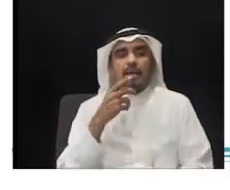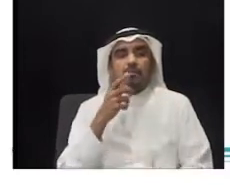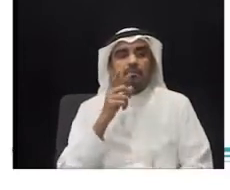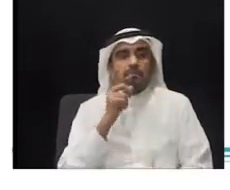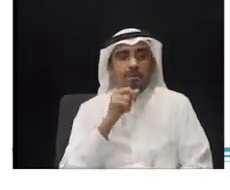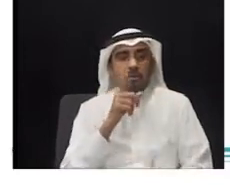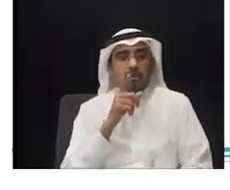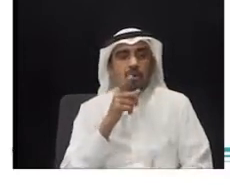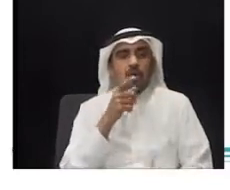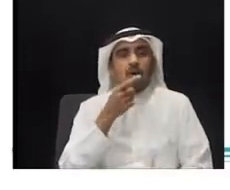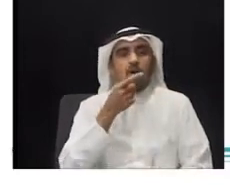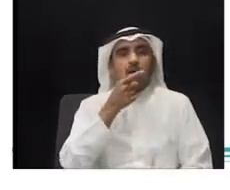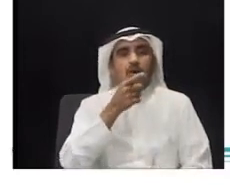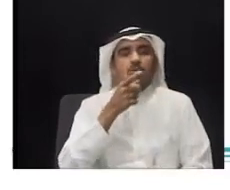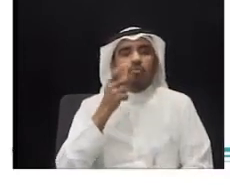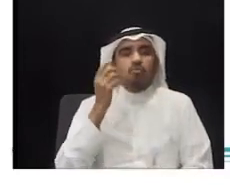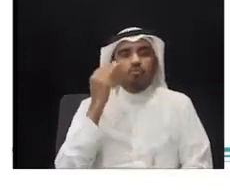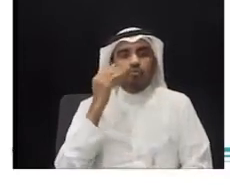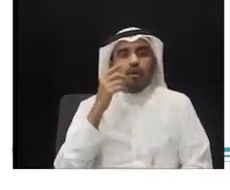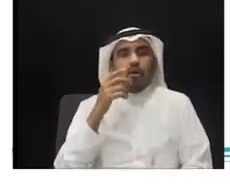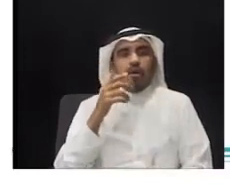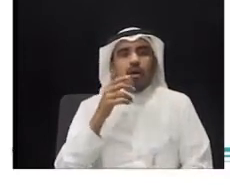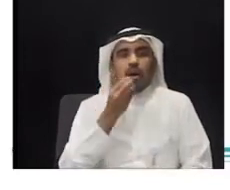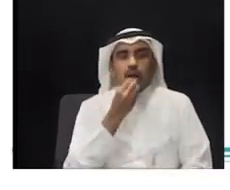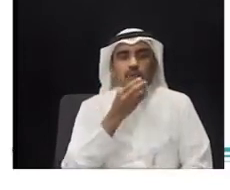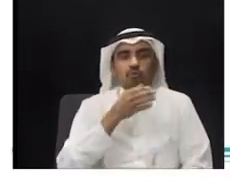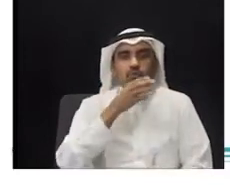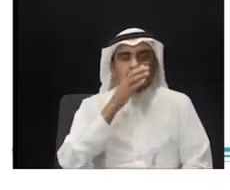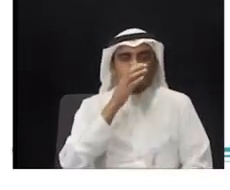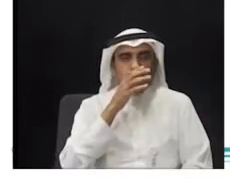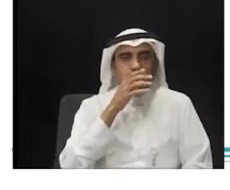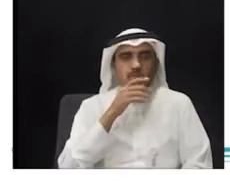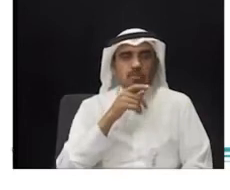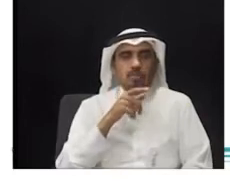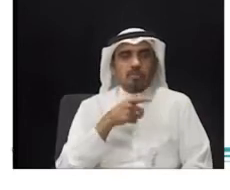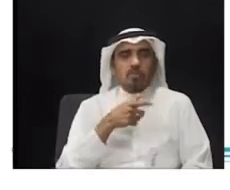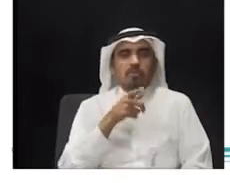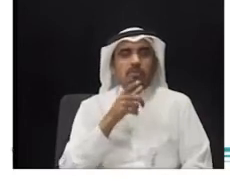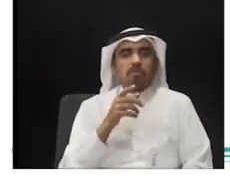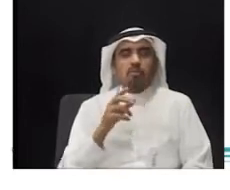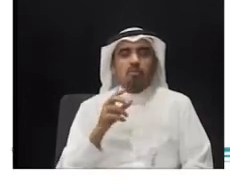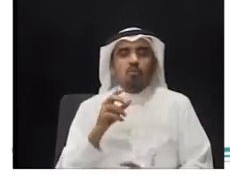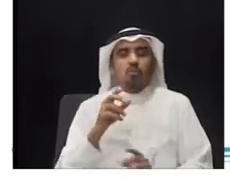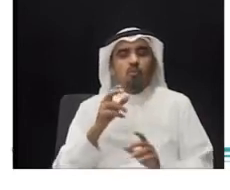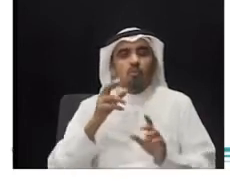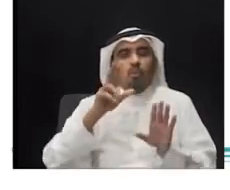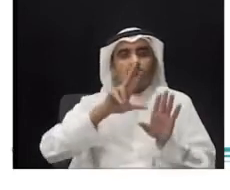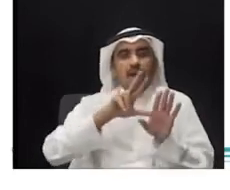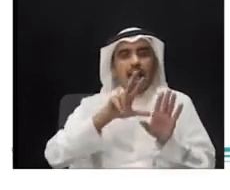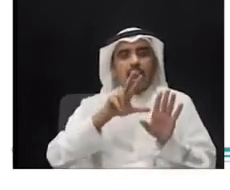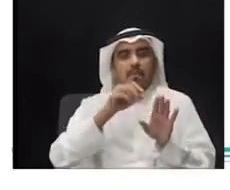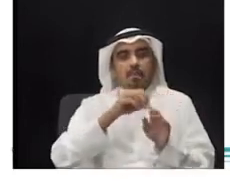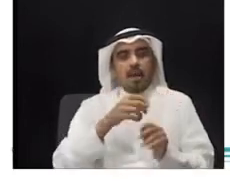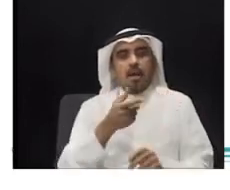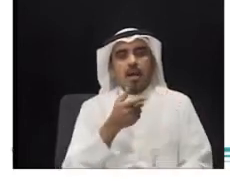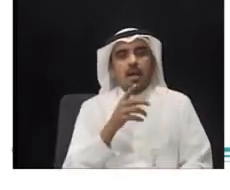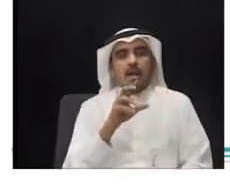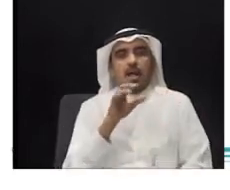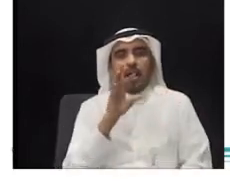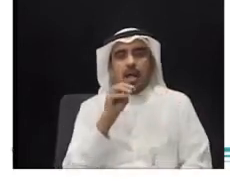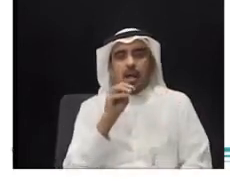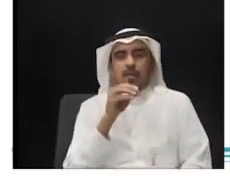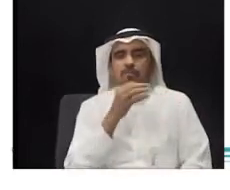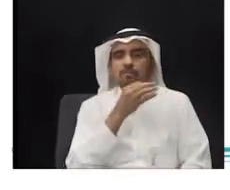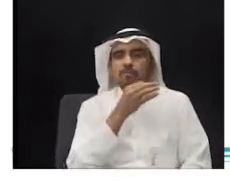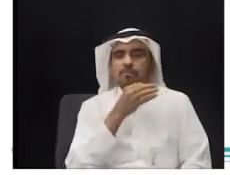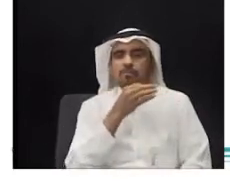ويأتي أيضا معرفة مثل الأرض والشرب وغازين والعناصر معرف بأل، وكذلك